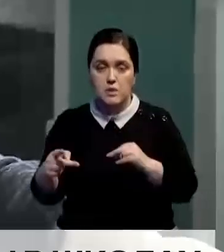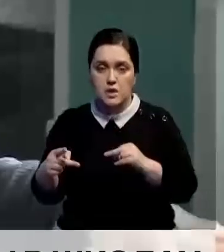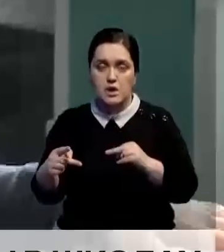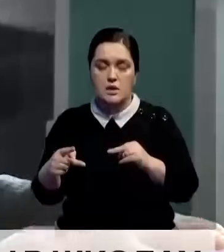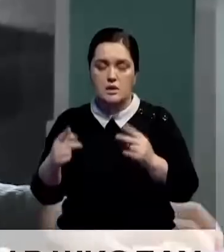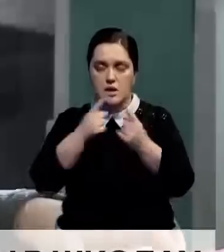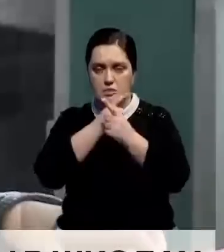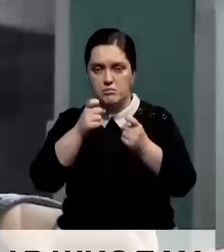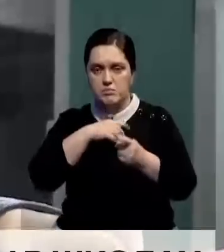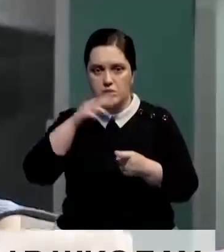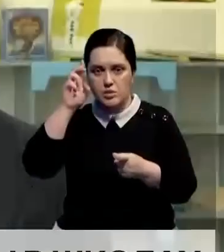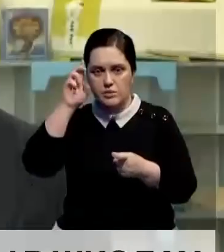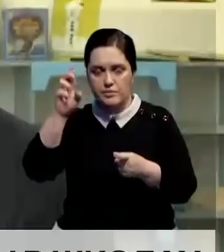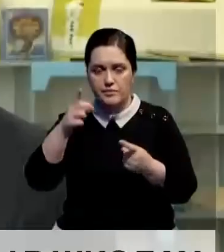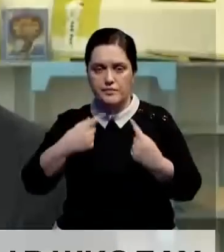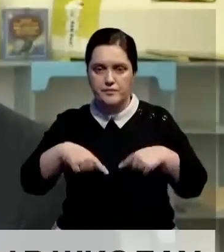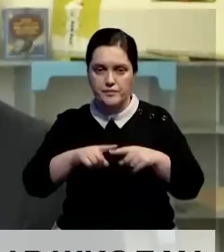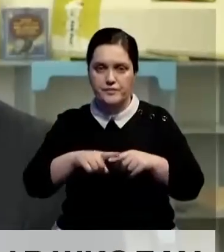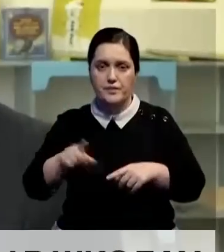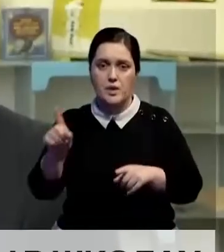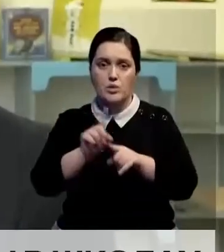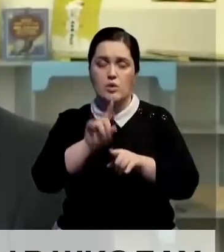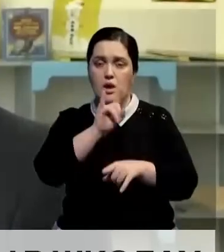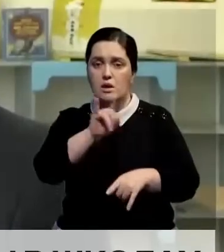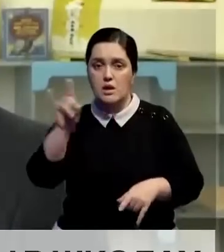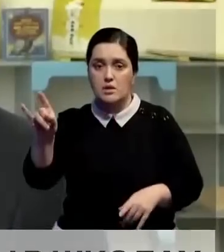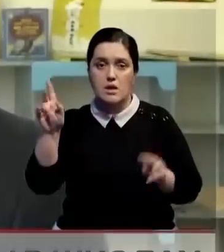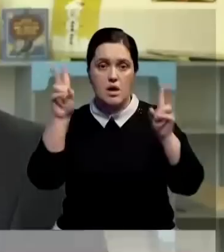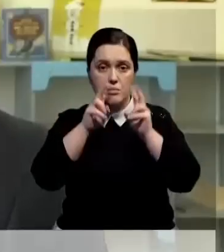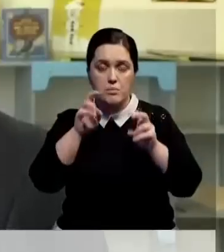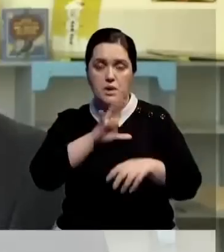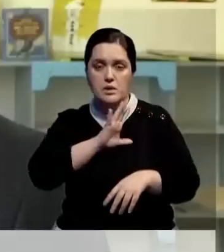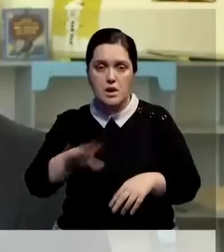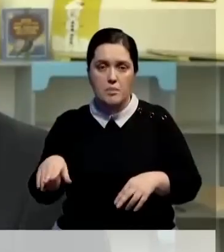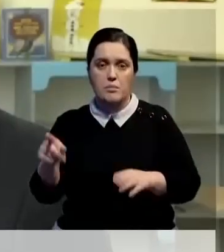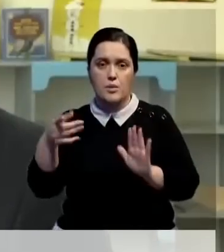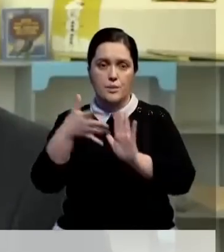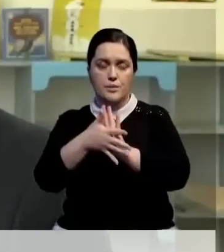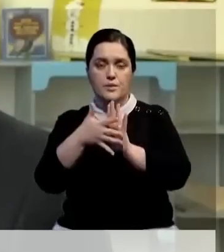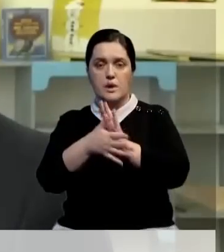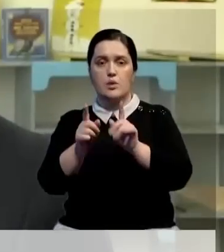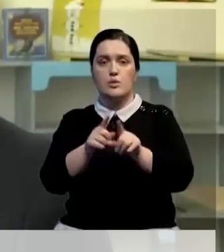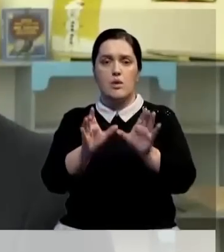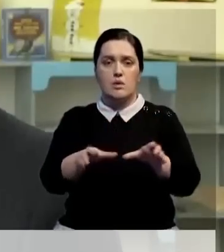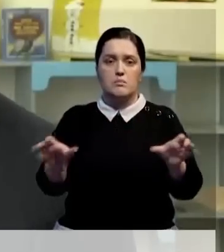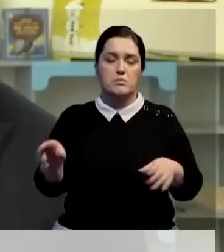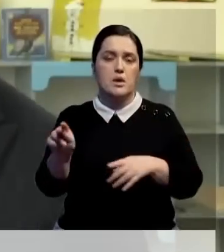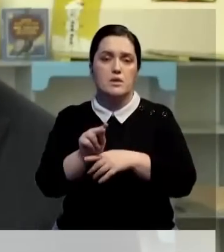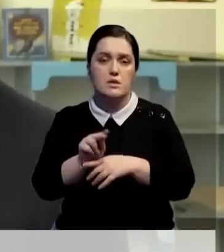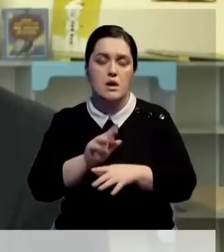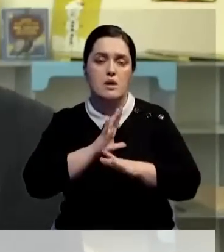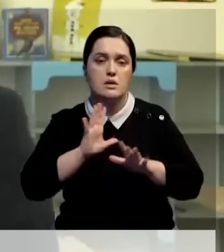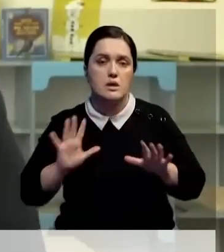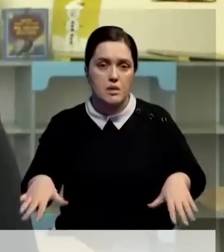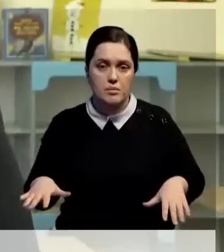заявили в городском отделе образования. И окна здесь, ревизию никто не проводил длительное время. Система отопления тоже длительное время не